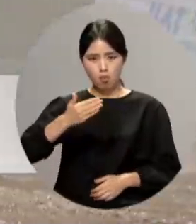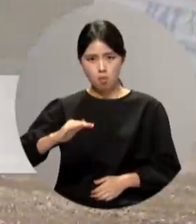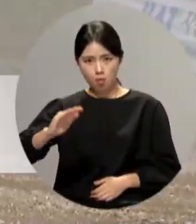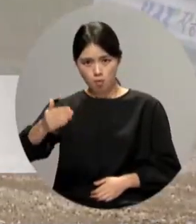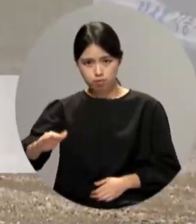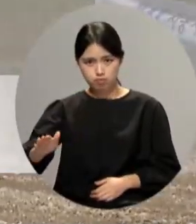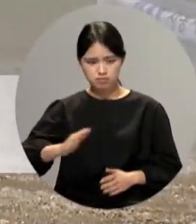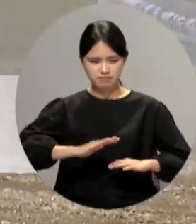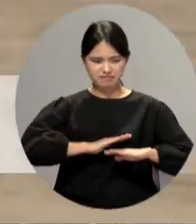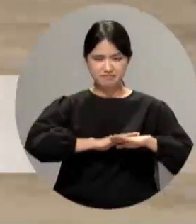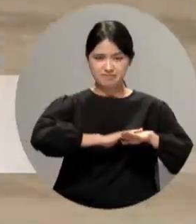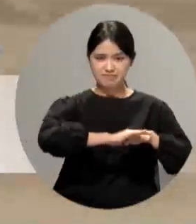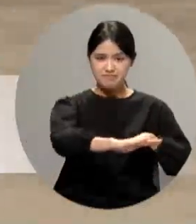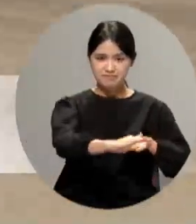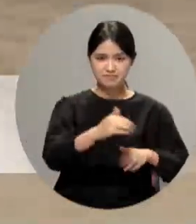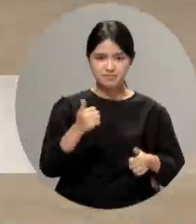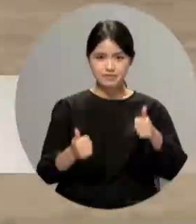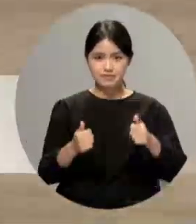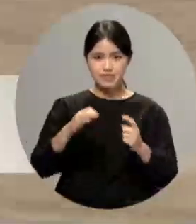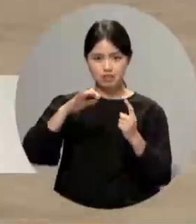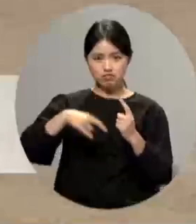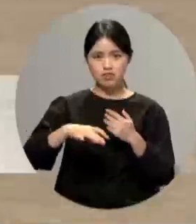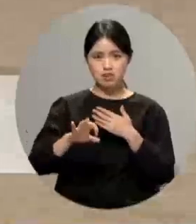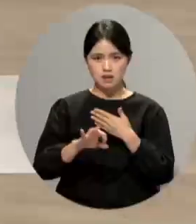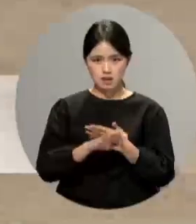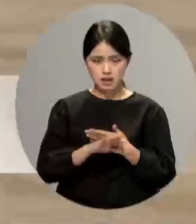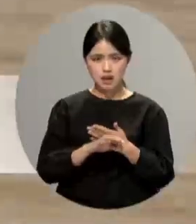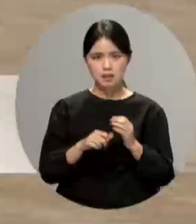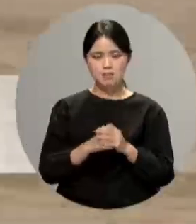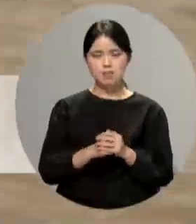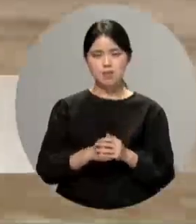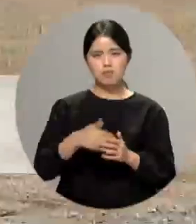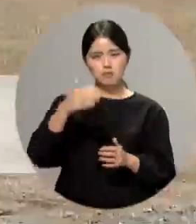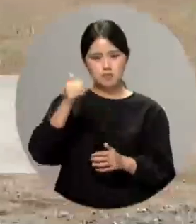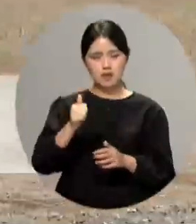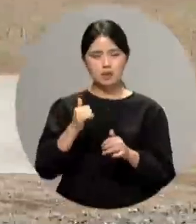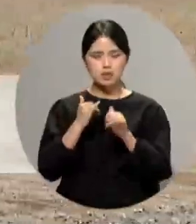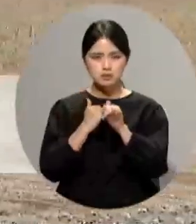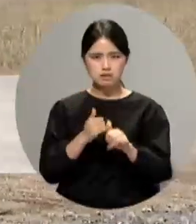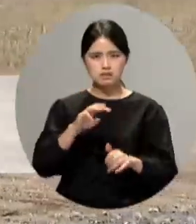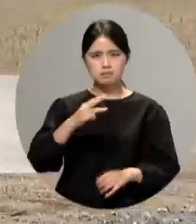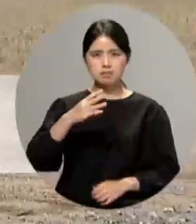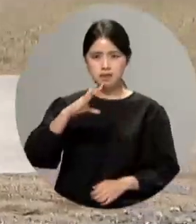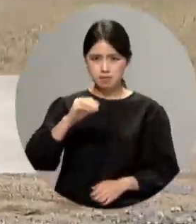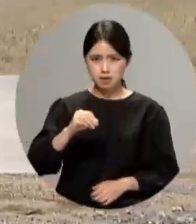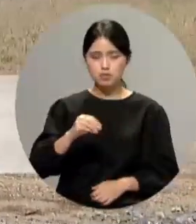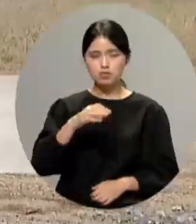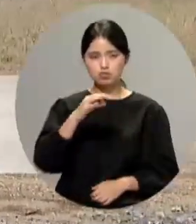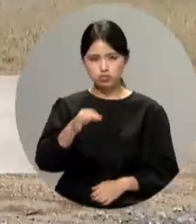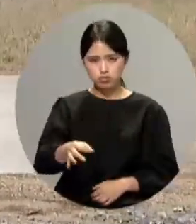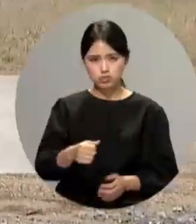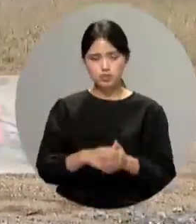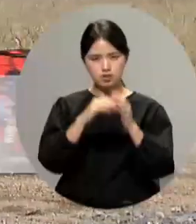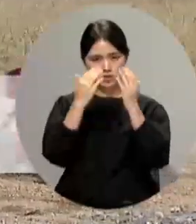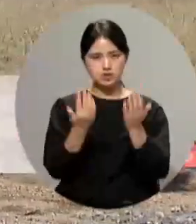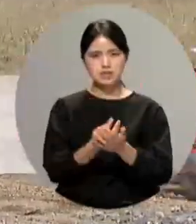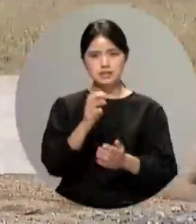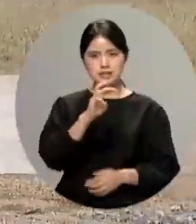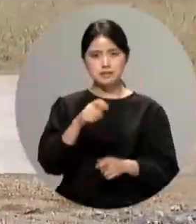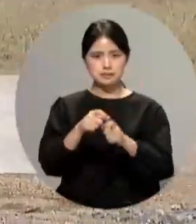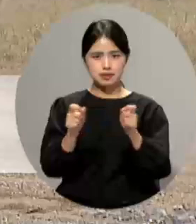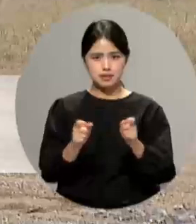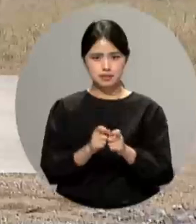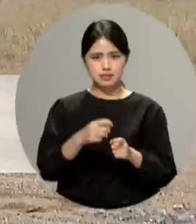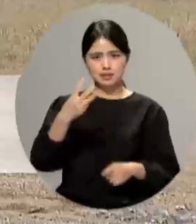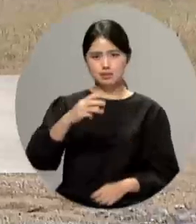온로드 부문 각 1위 팀에게는 산업통상자원부 장관상과 300만원 그리고 전체 30여 팀에게는 총